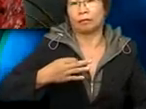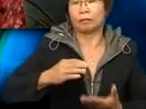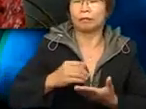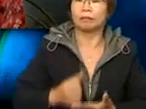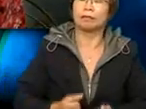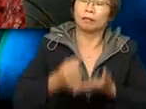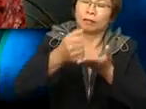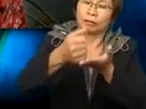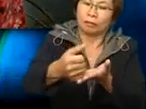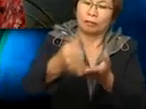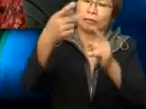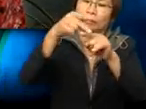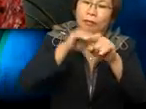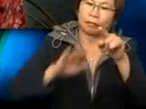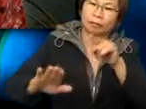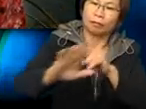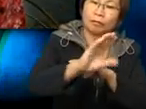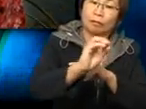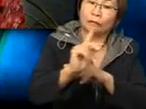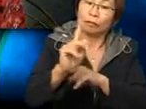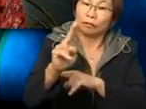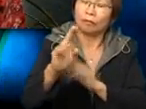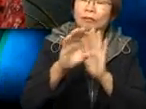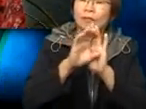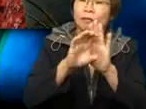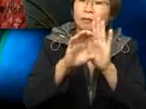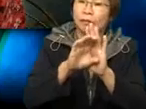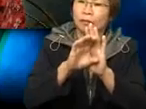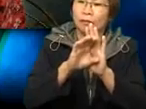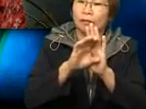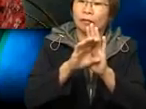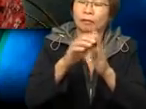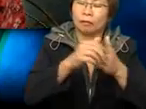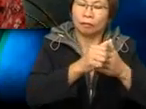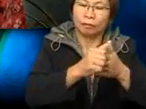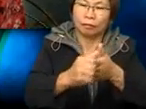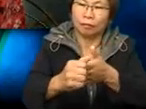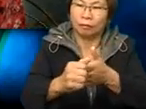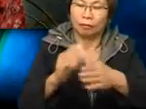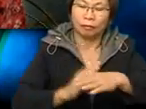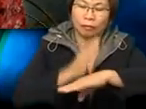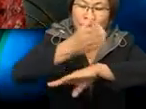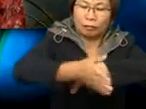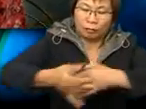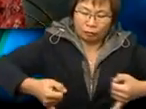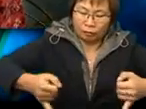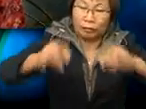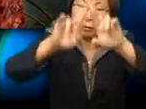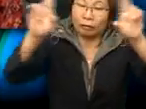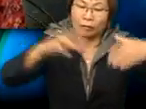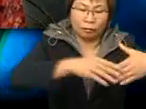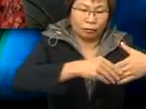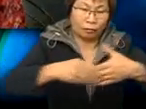Menghulurkan bantuan kepada mereka, misalnya memimpin mereka melintas jalan raya,